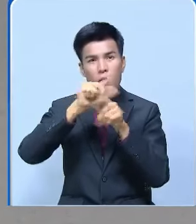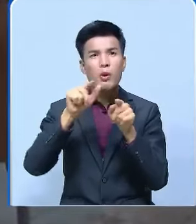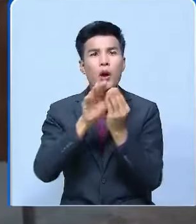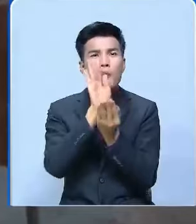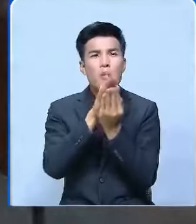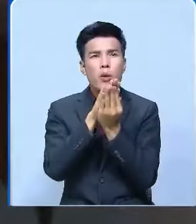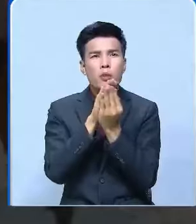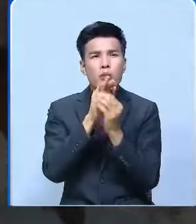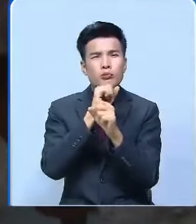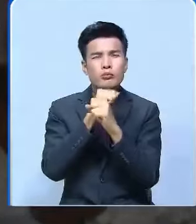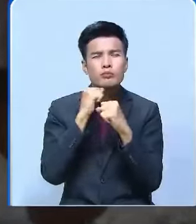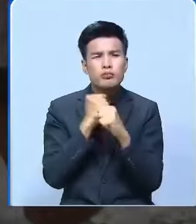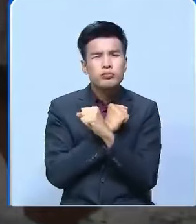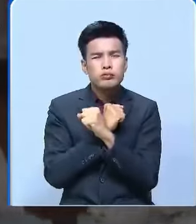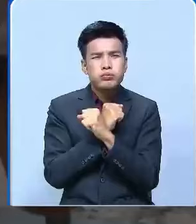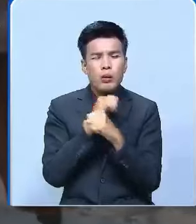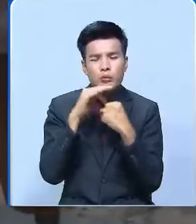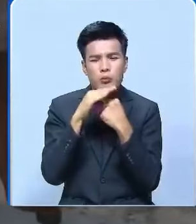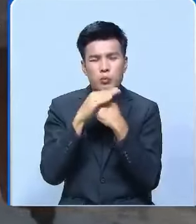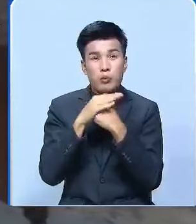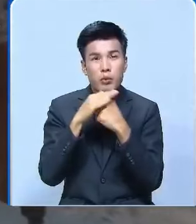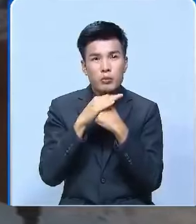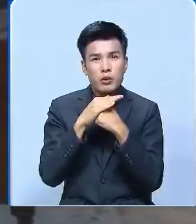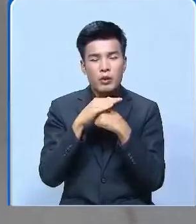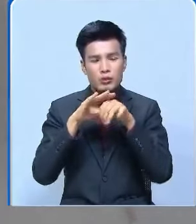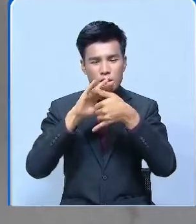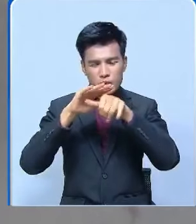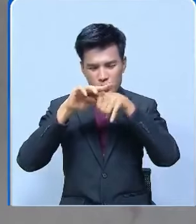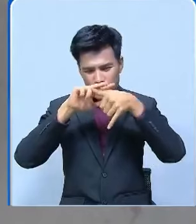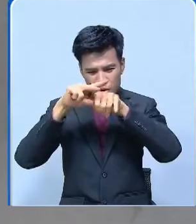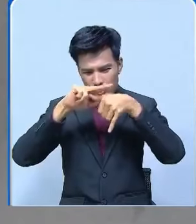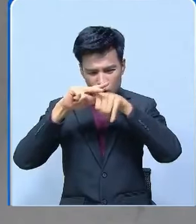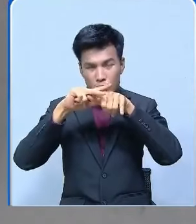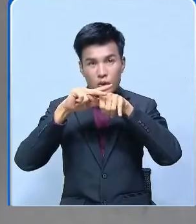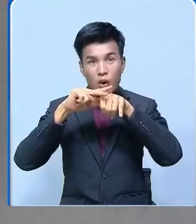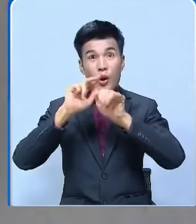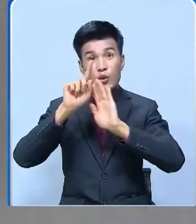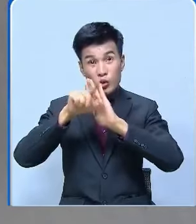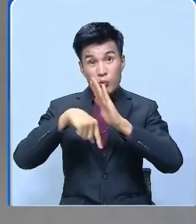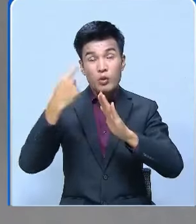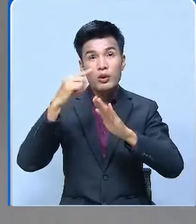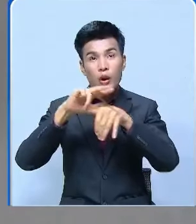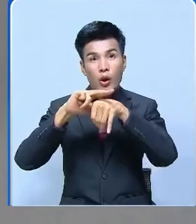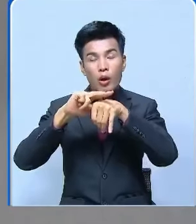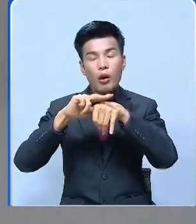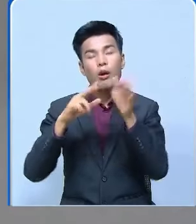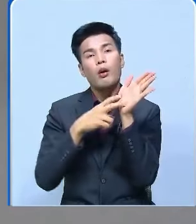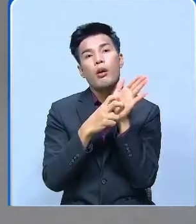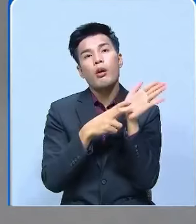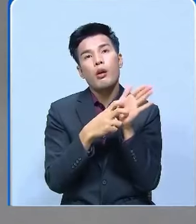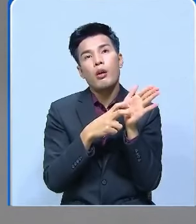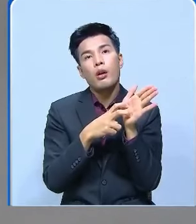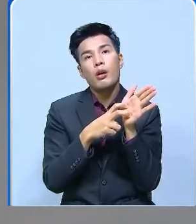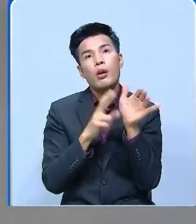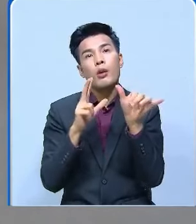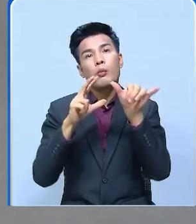แกมันพยายามสู้นะมันพยายามสู้แล้วก็แบบดิ้นไปดิ้นมาแบบนี้กว่า1ชั่วโมงจนตุ๊กแกอ่อนแรงงูเขียวพระ